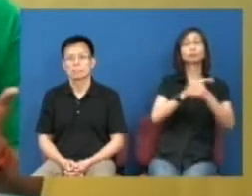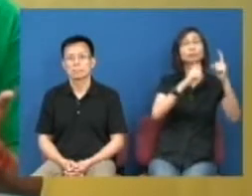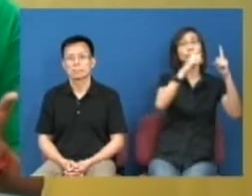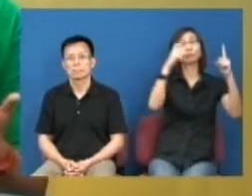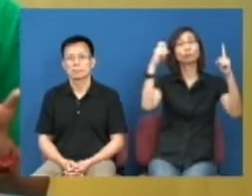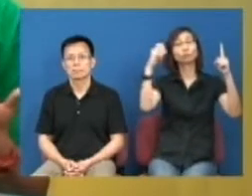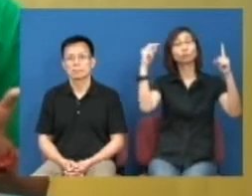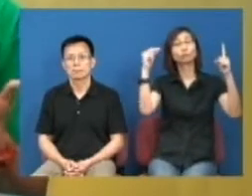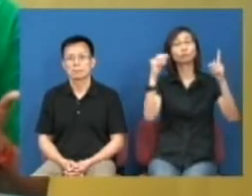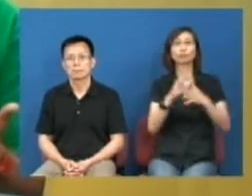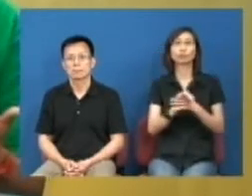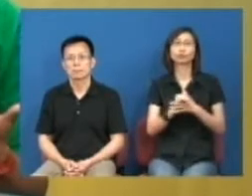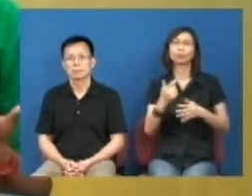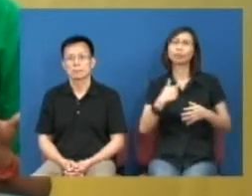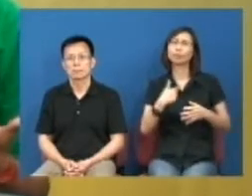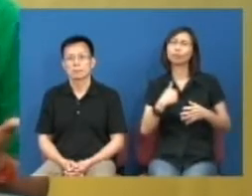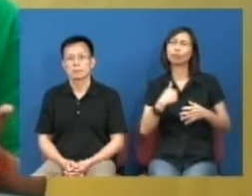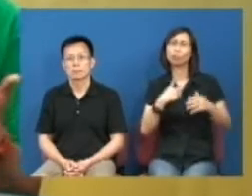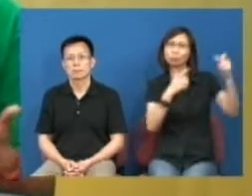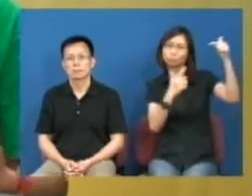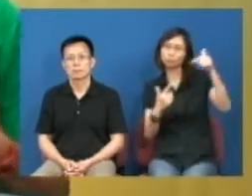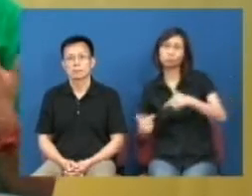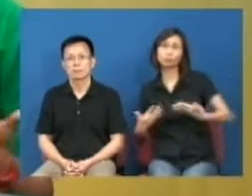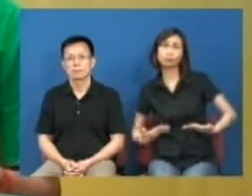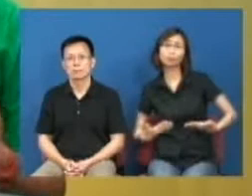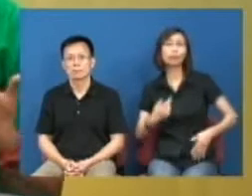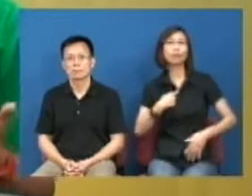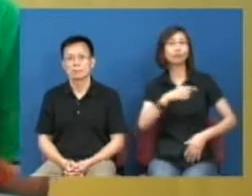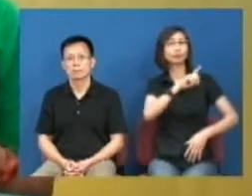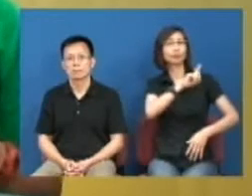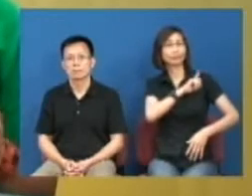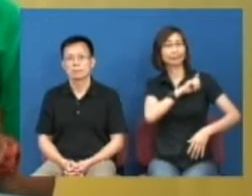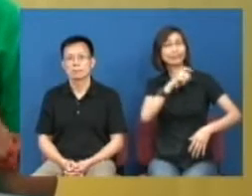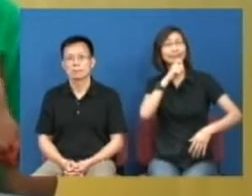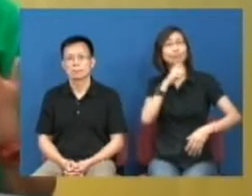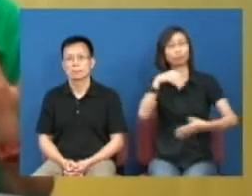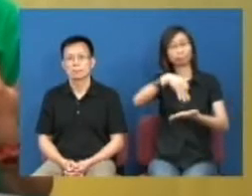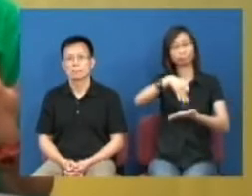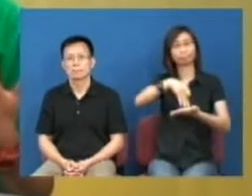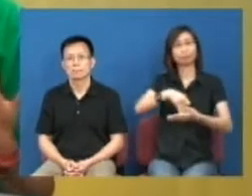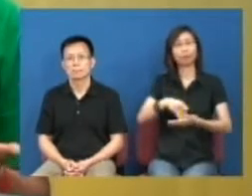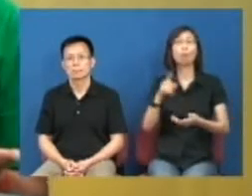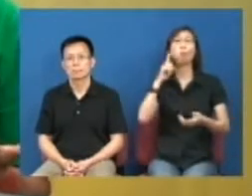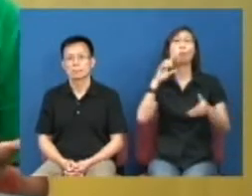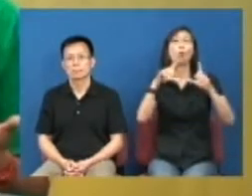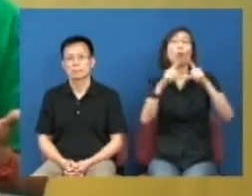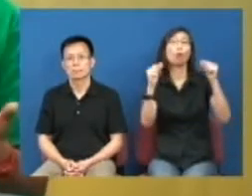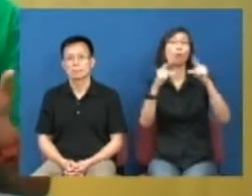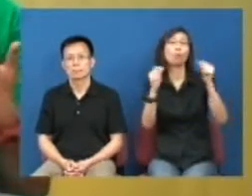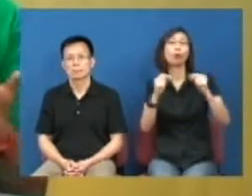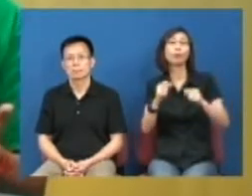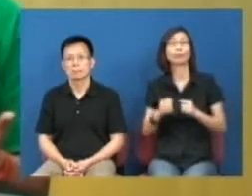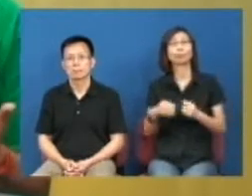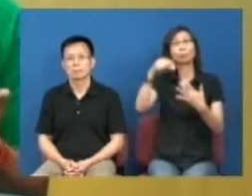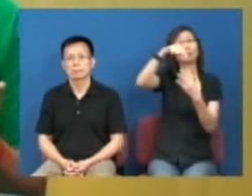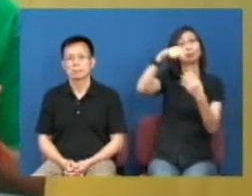中間，其實我自己嘅參，特別我自己本身因為有參與過台灣嘅一啲即係競選宣傳啊，或